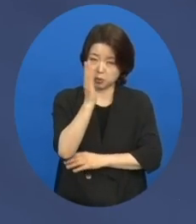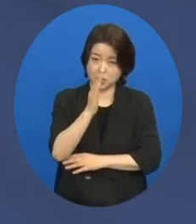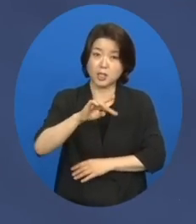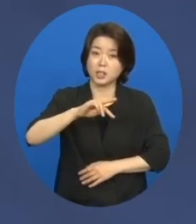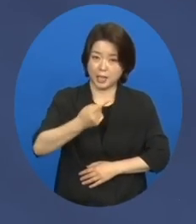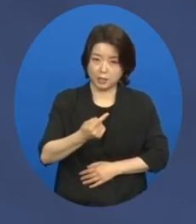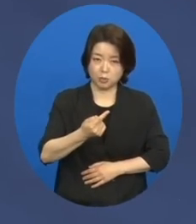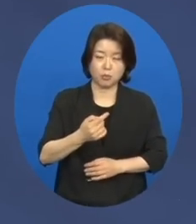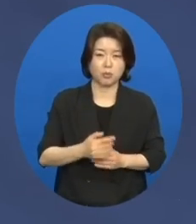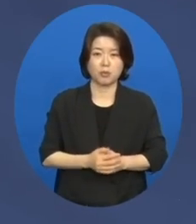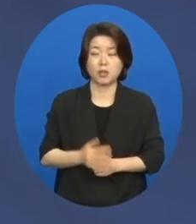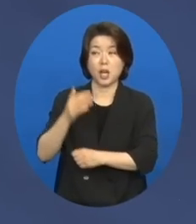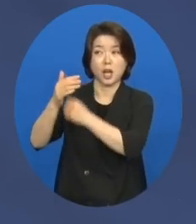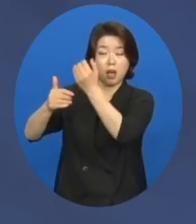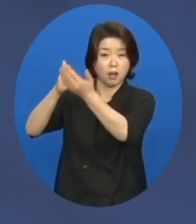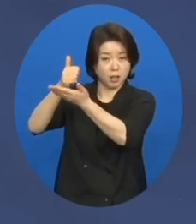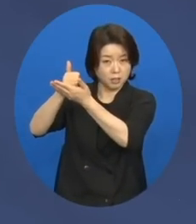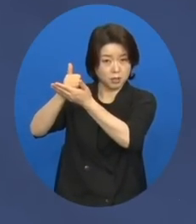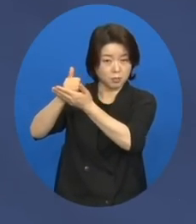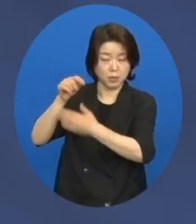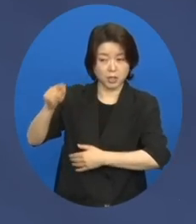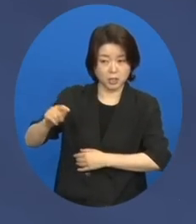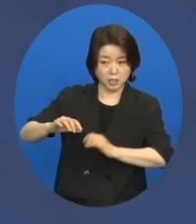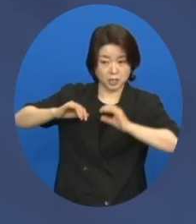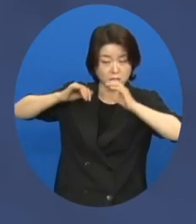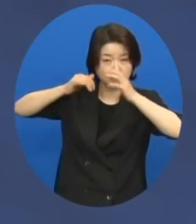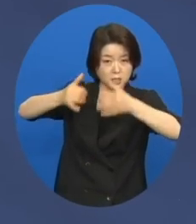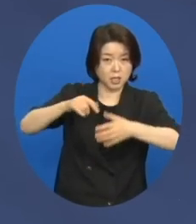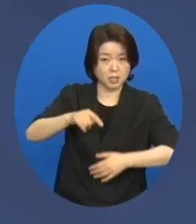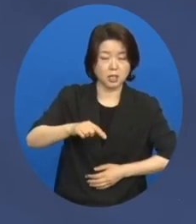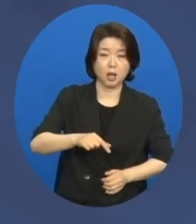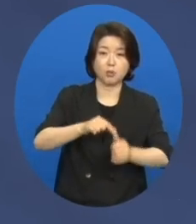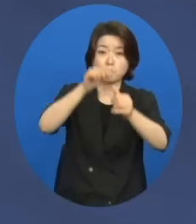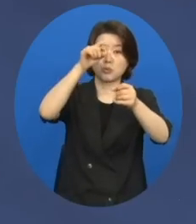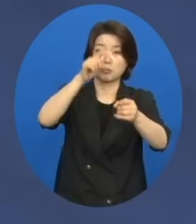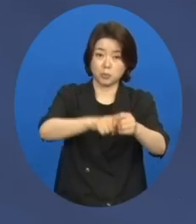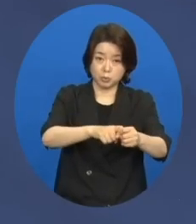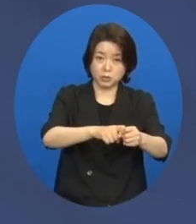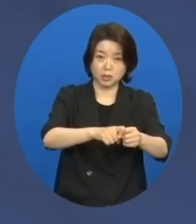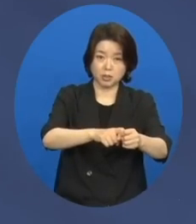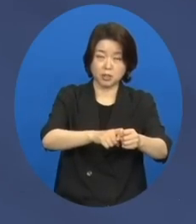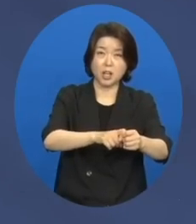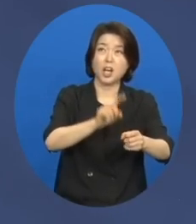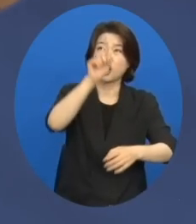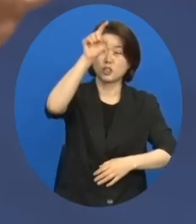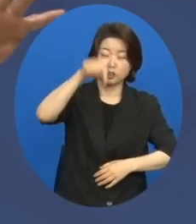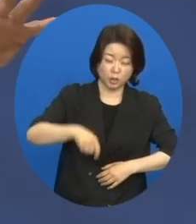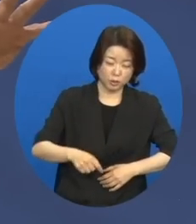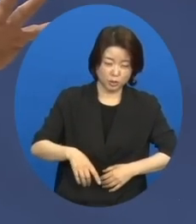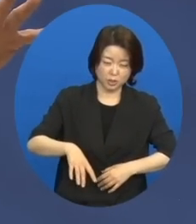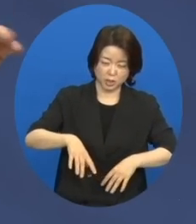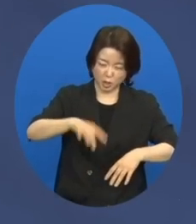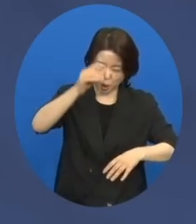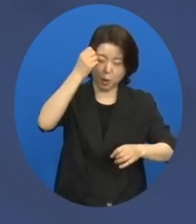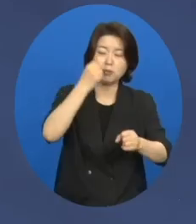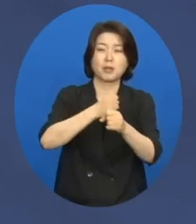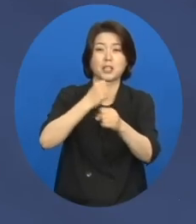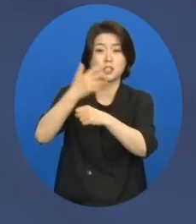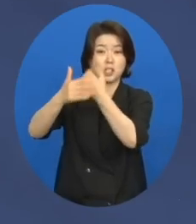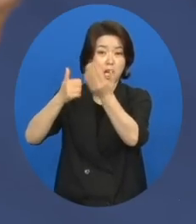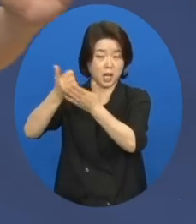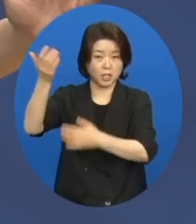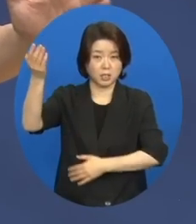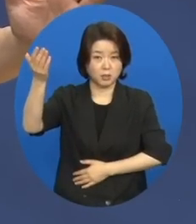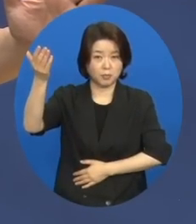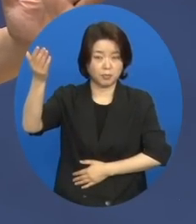해도 하나님이 이 세상을 구원하시기 위한 천지를 창조하신 하나님이